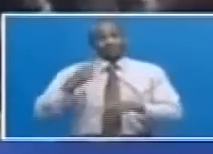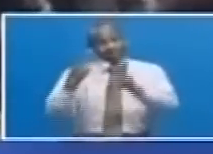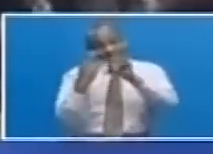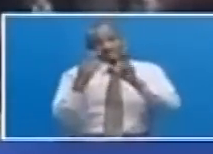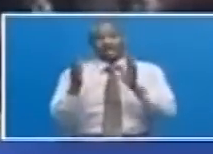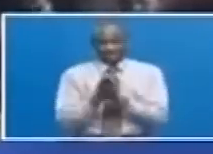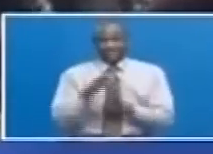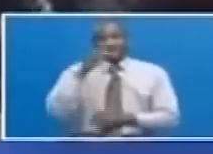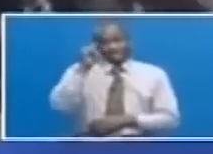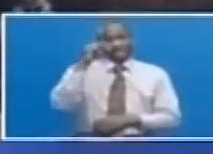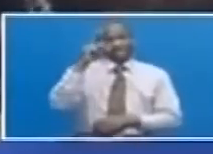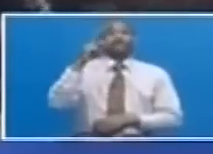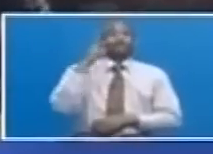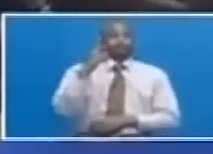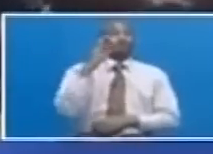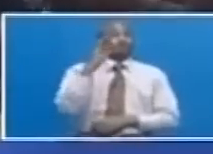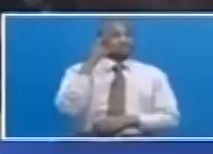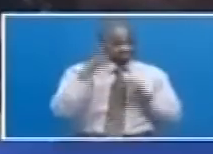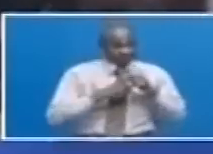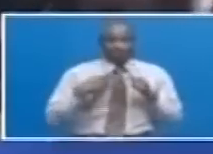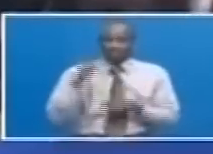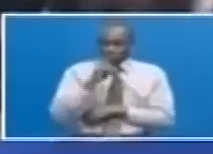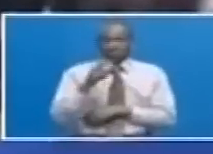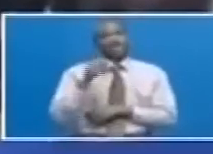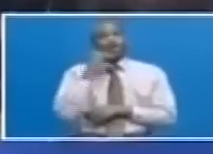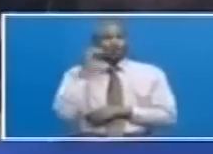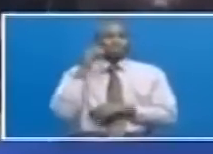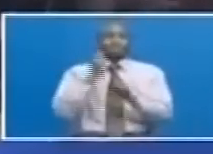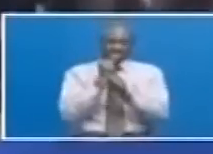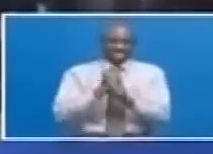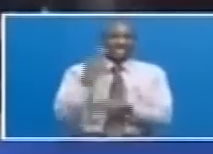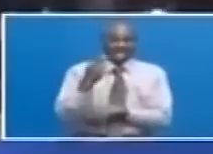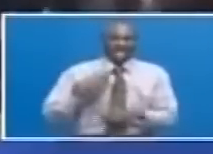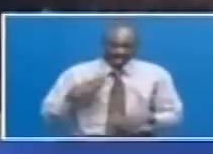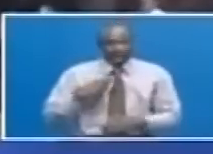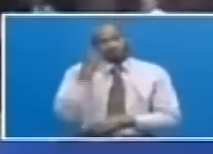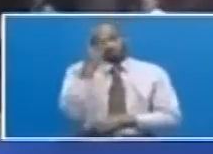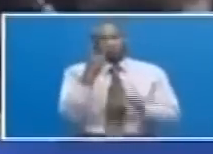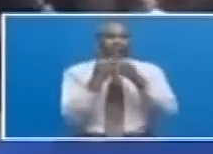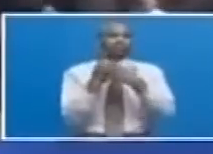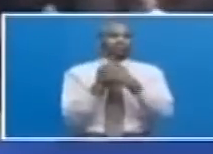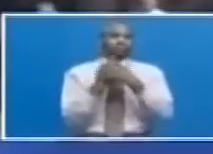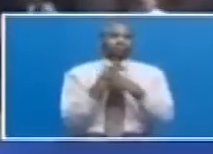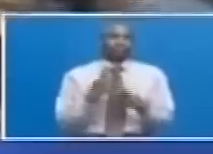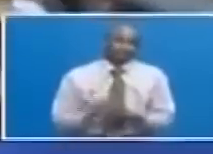na mwingine AK-47. Mimi nilikuwa natumia homemade gun na ilikuwa na risasi mbili.